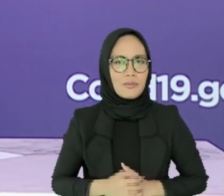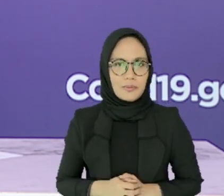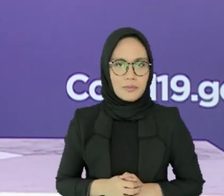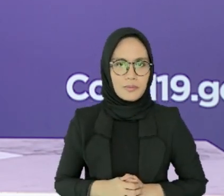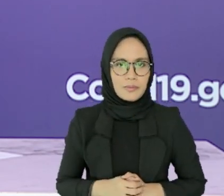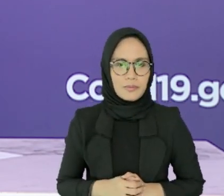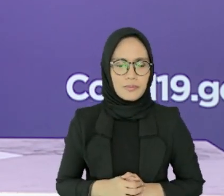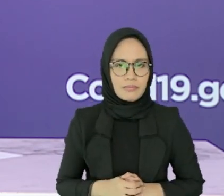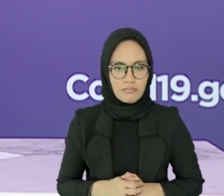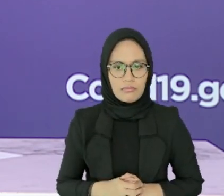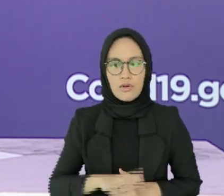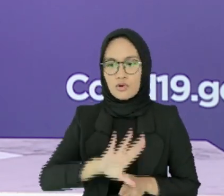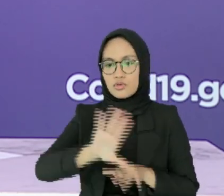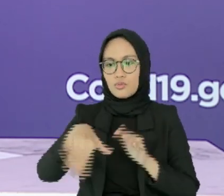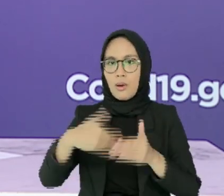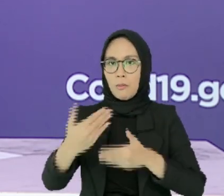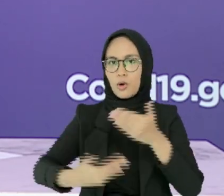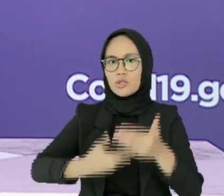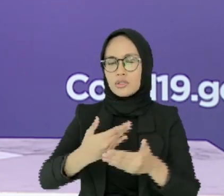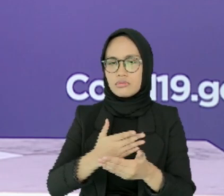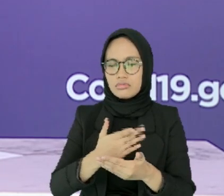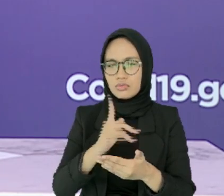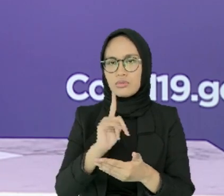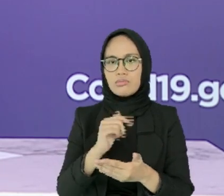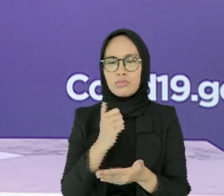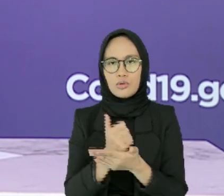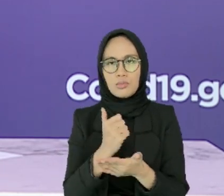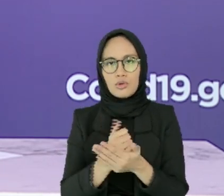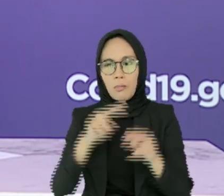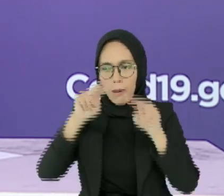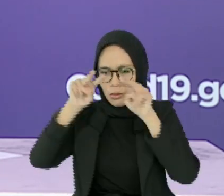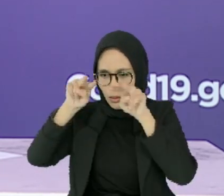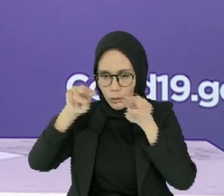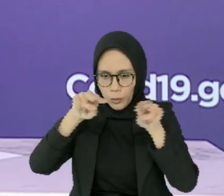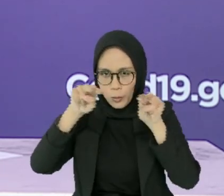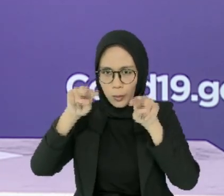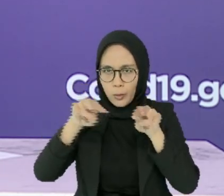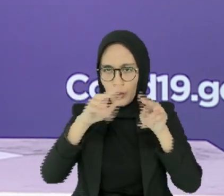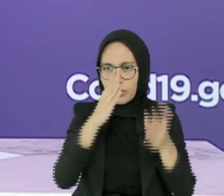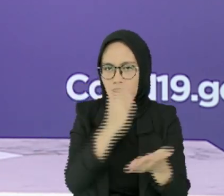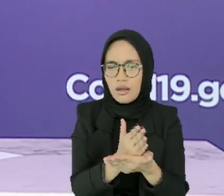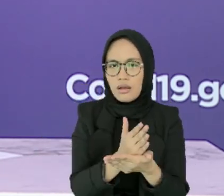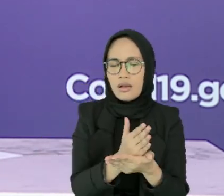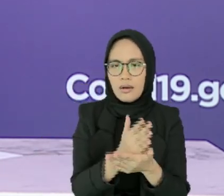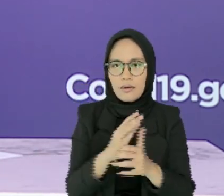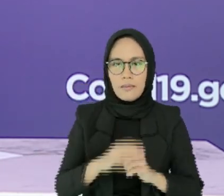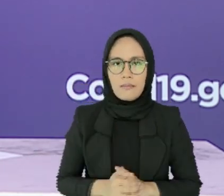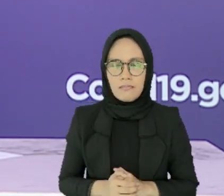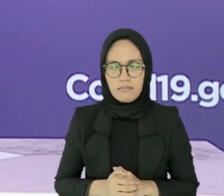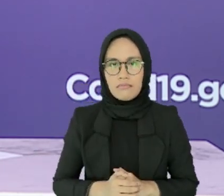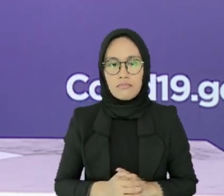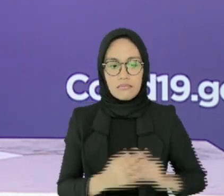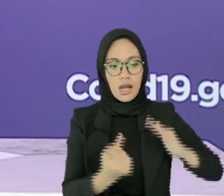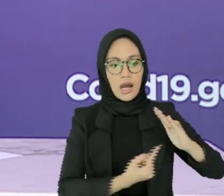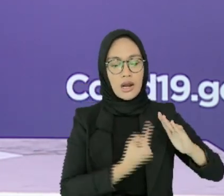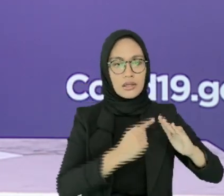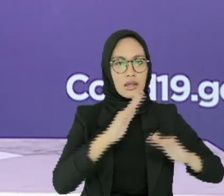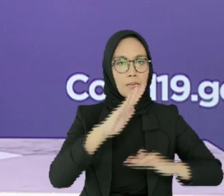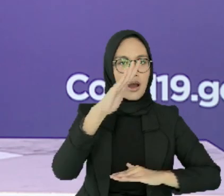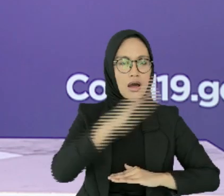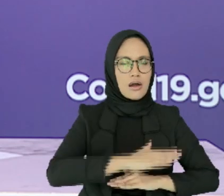secara ketat dan penuh kehati-hatian adanya penerapan durasi karantina menjadi 5 hari